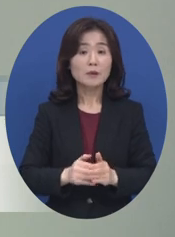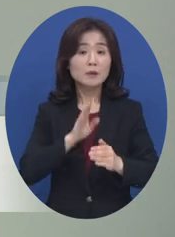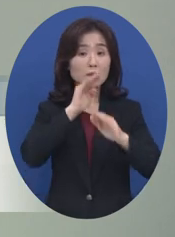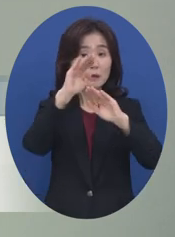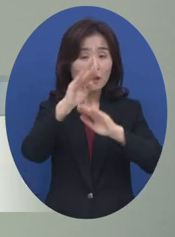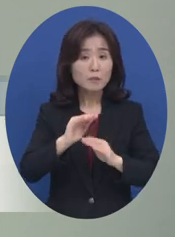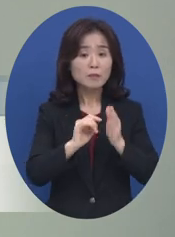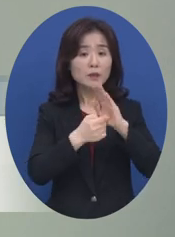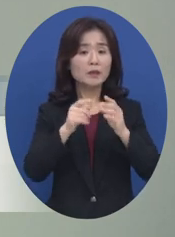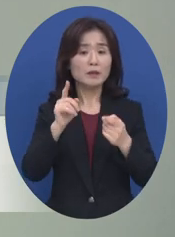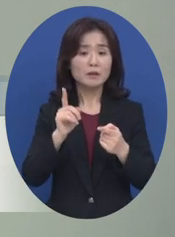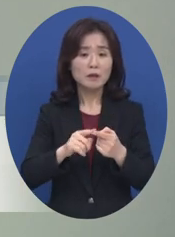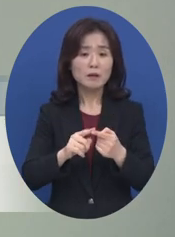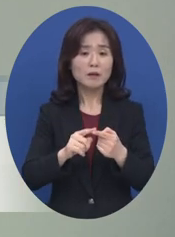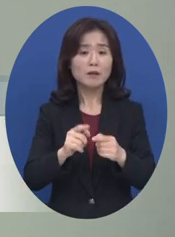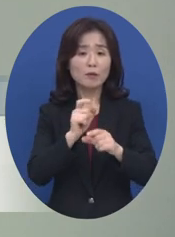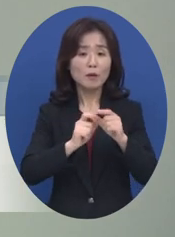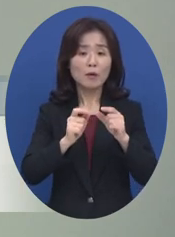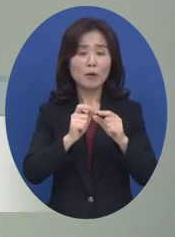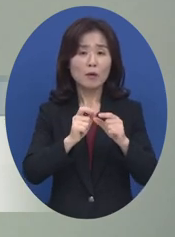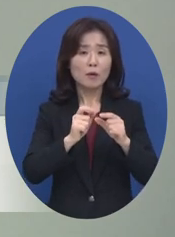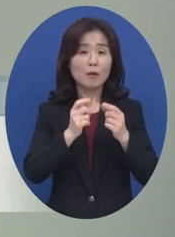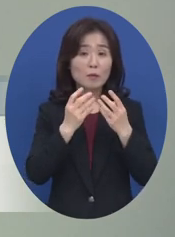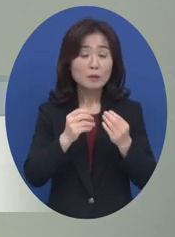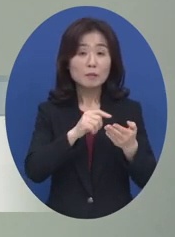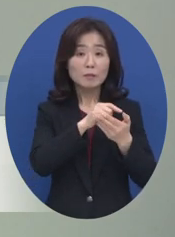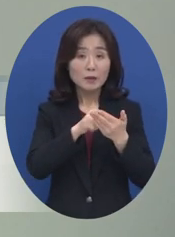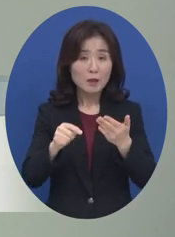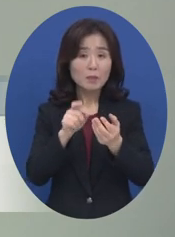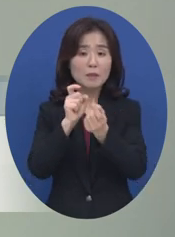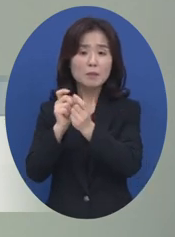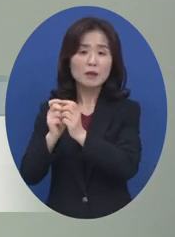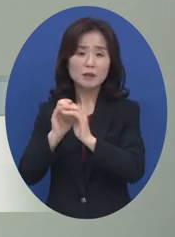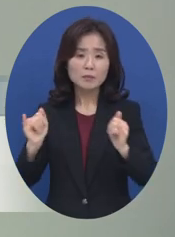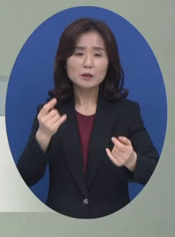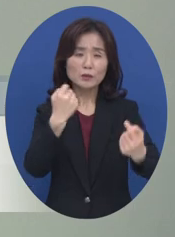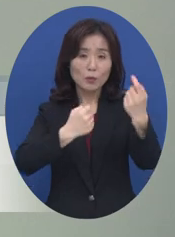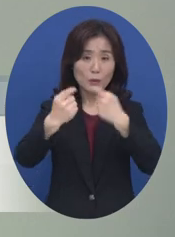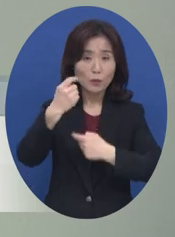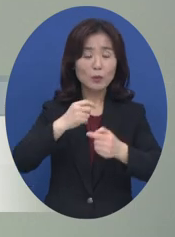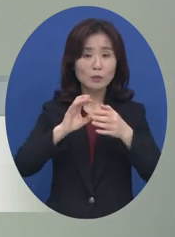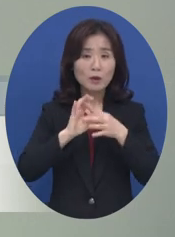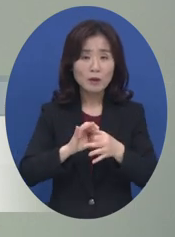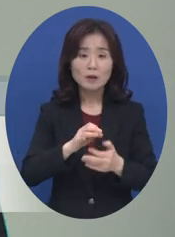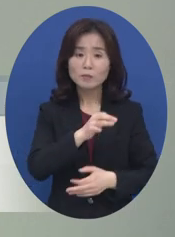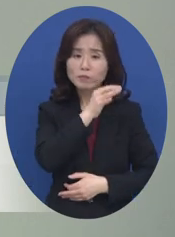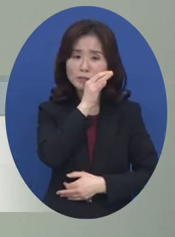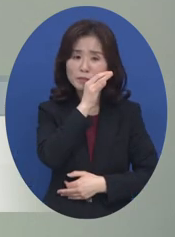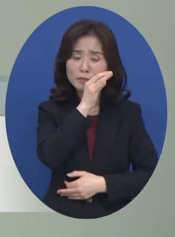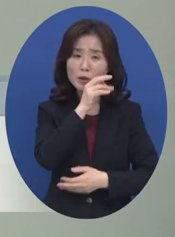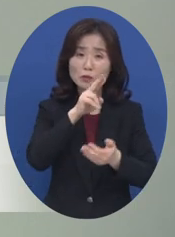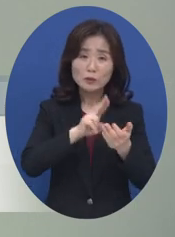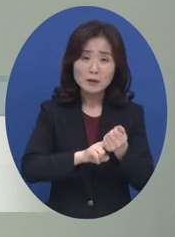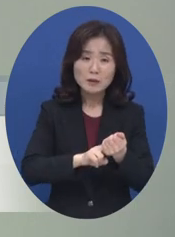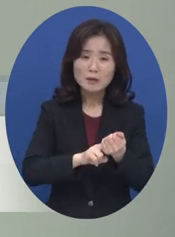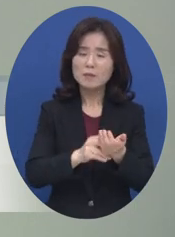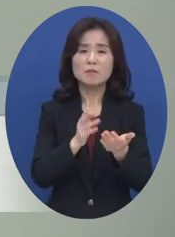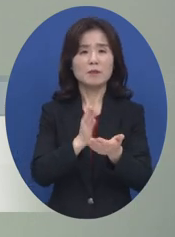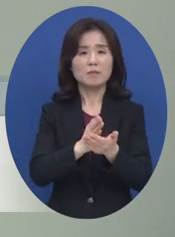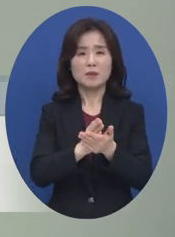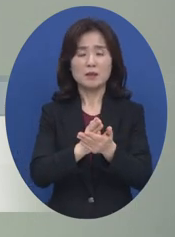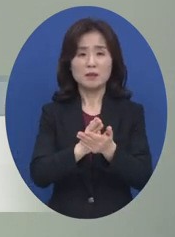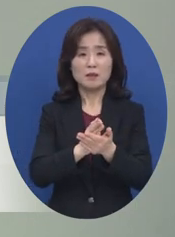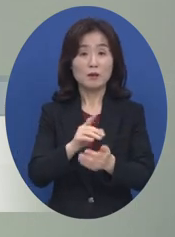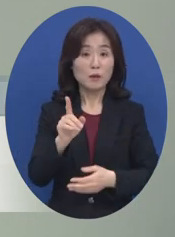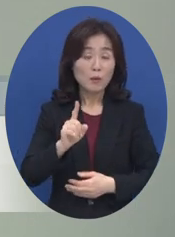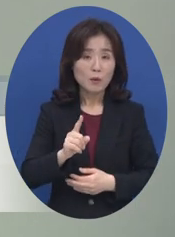돼서 좀 얻어 많은 피해자들을 예 신고해서 어 부고 부끄럽고 숨길